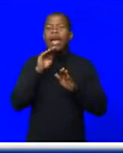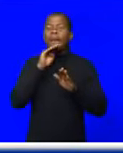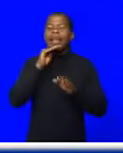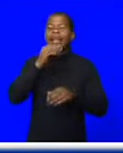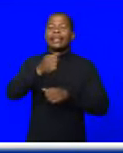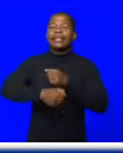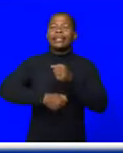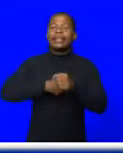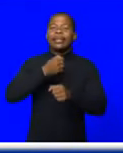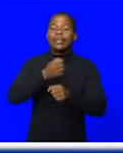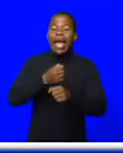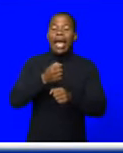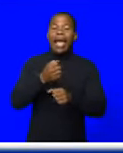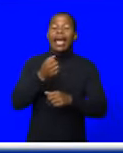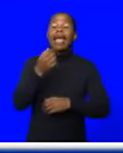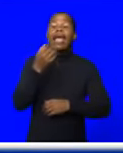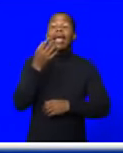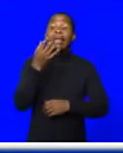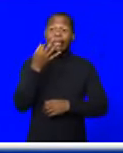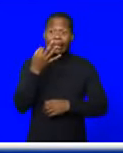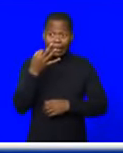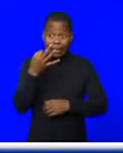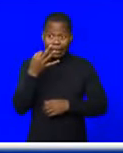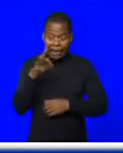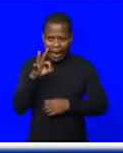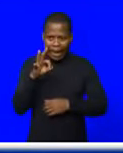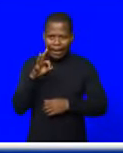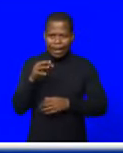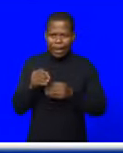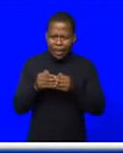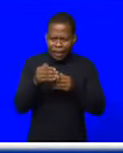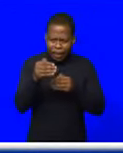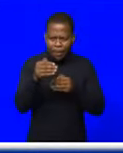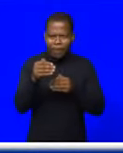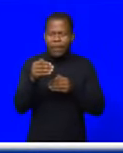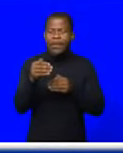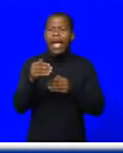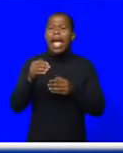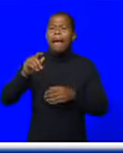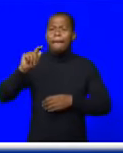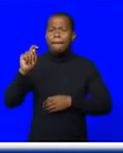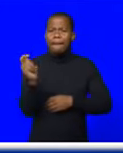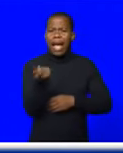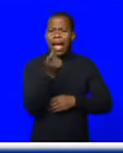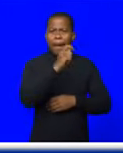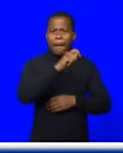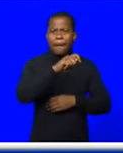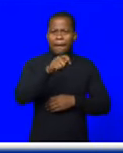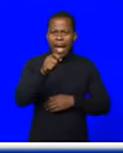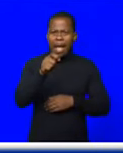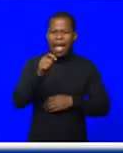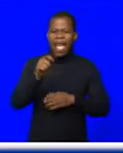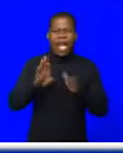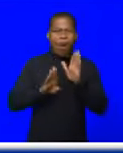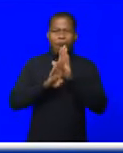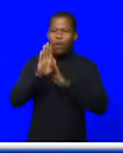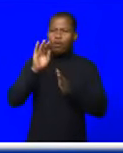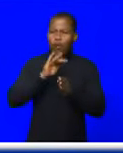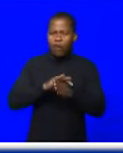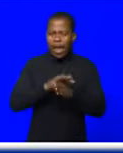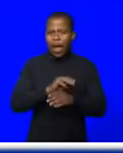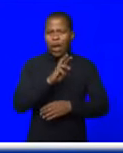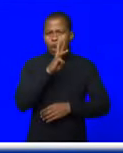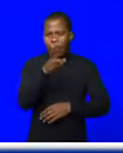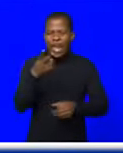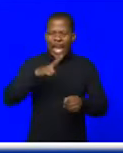lelishumi namthathu letako lo mdlalo utabe ingcenye imidlalo lehamba embili lapho khona nakuhambe kahle kube khona nebadlali abaphilisa